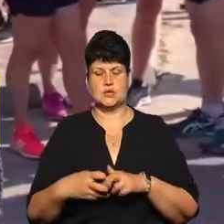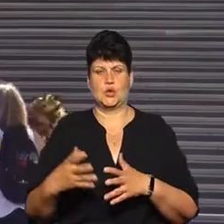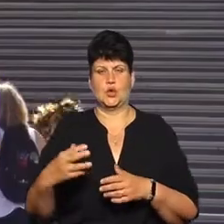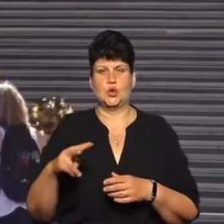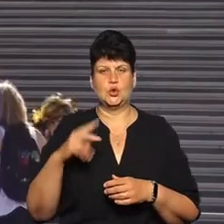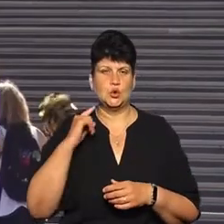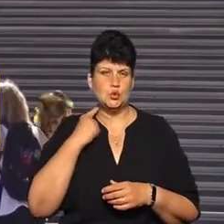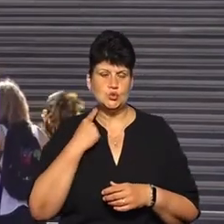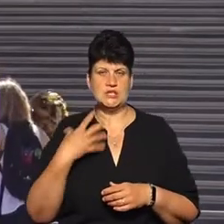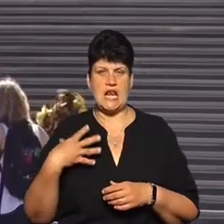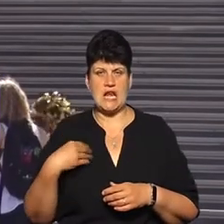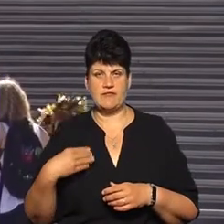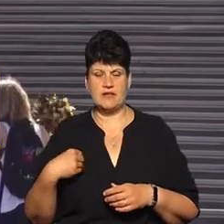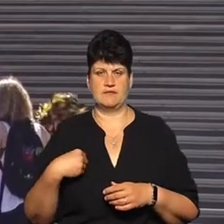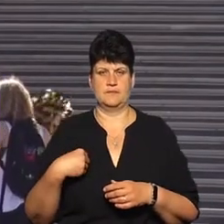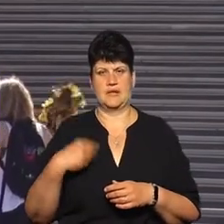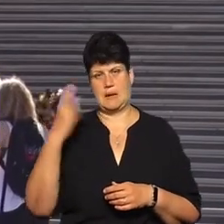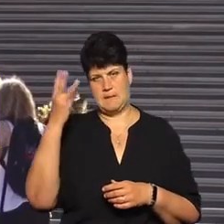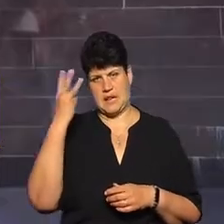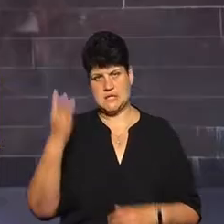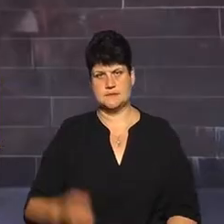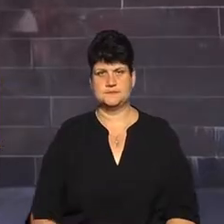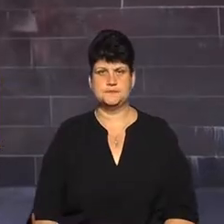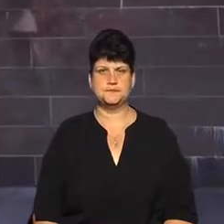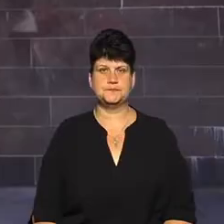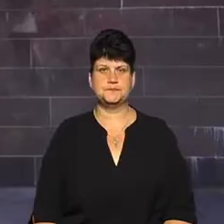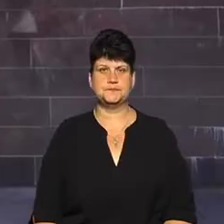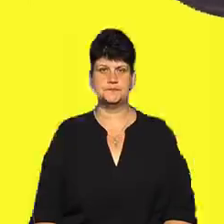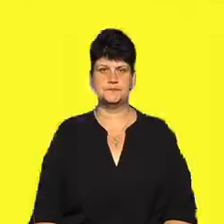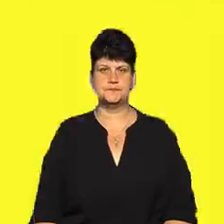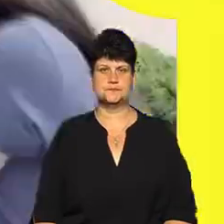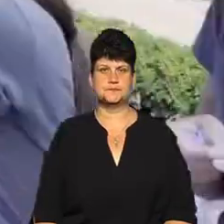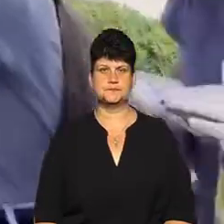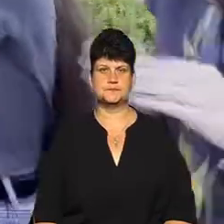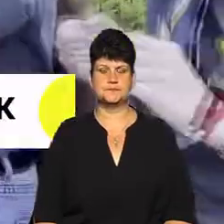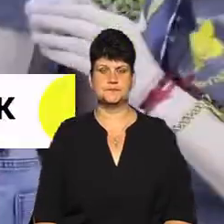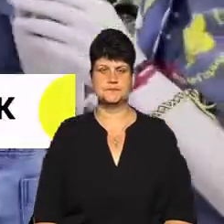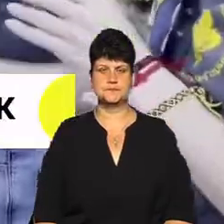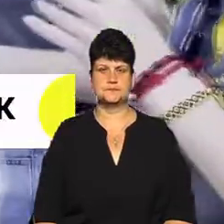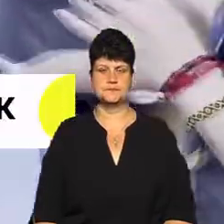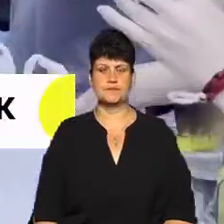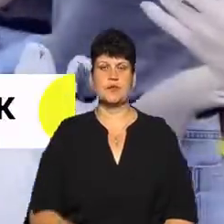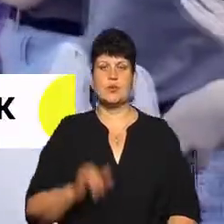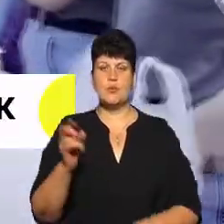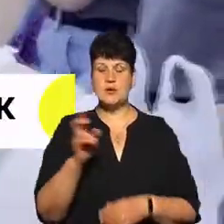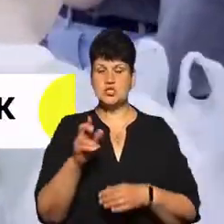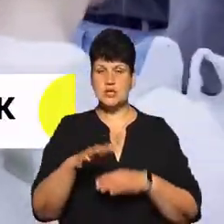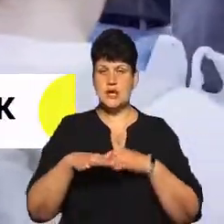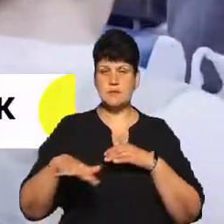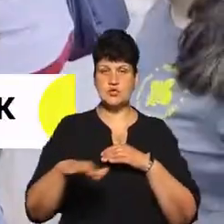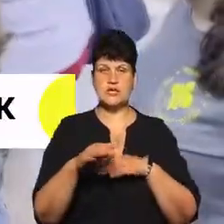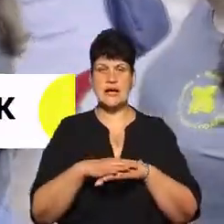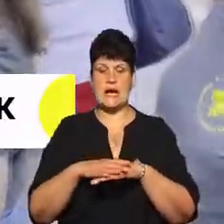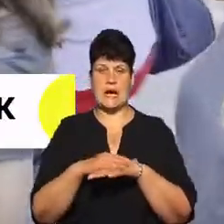Хмельницькому. Мирослава Західна, Андрій Рабада. Новини на Суспільному. Тернопіль. У Бережанах на площі Ринок